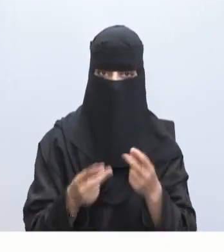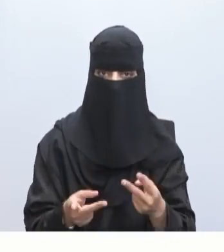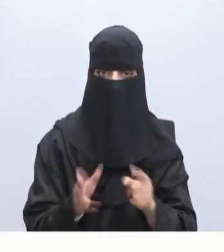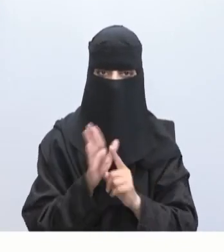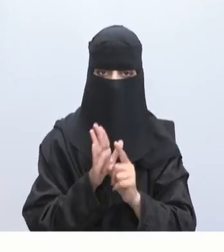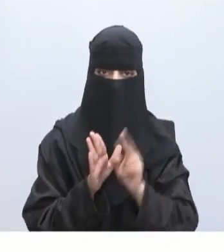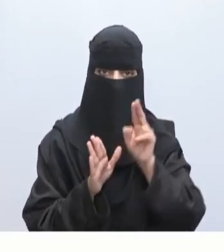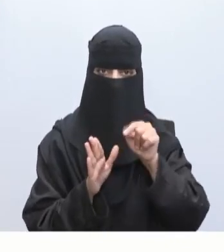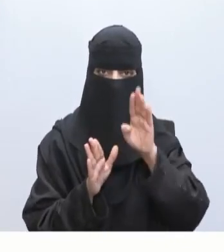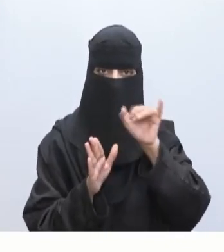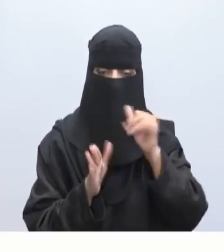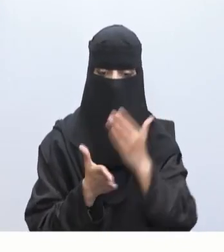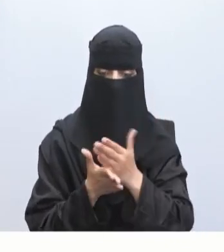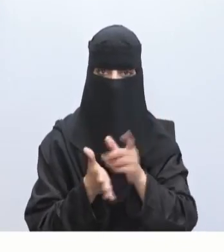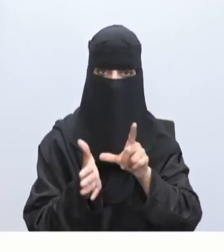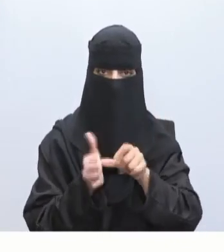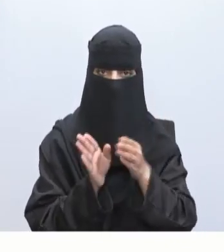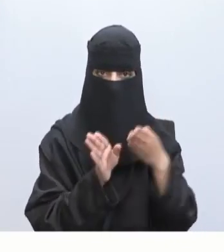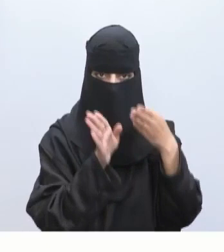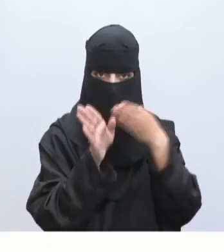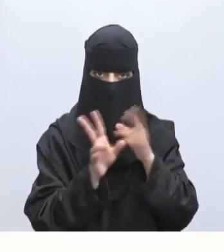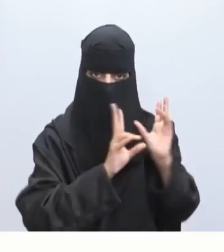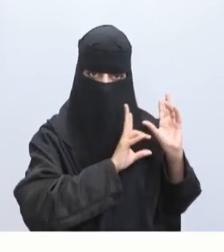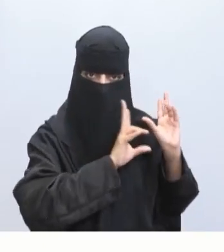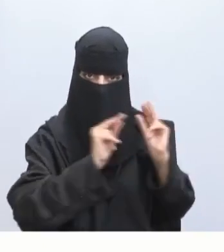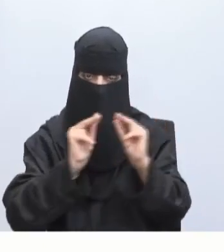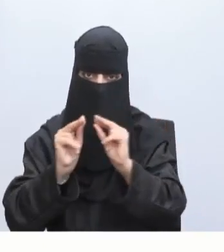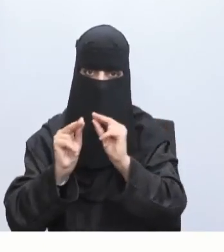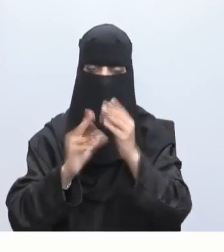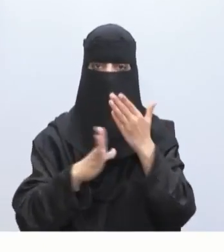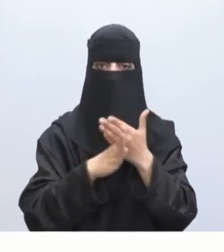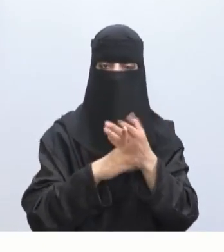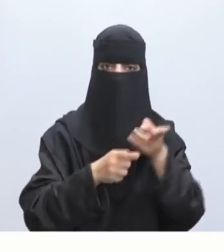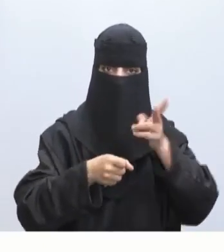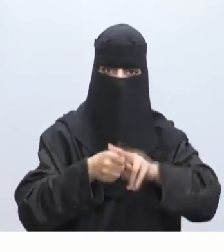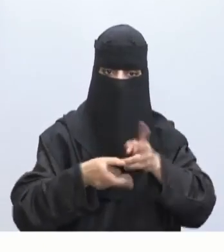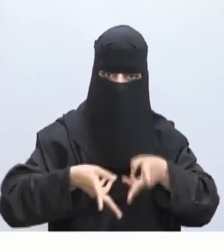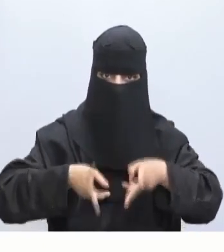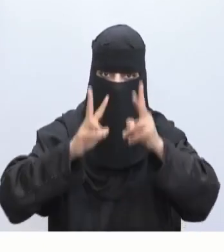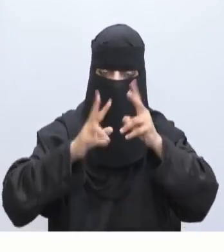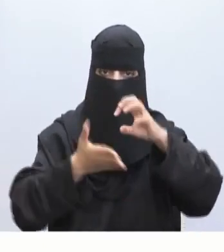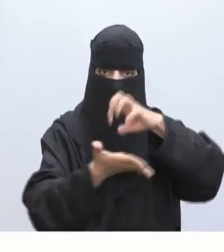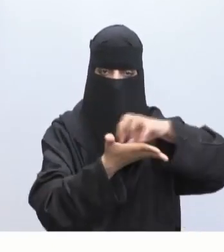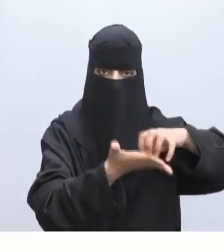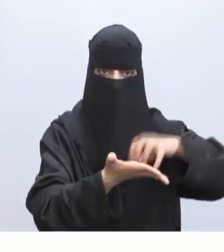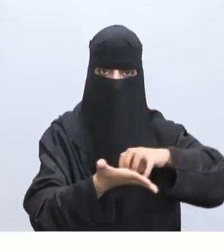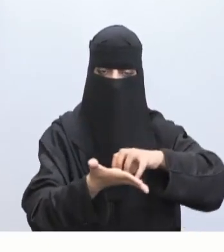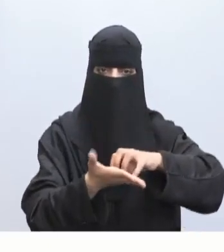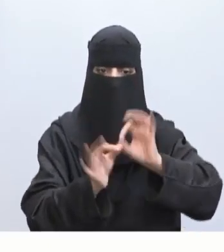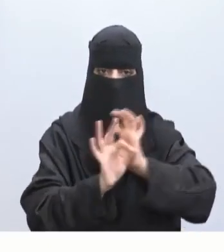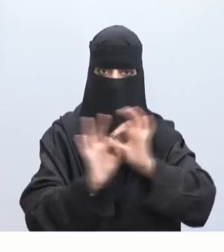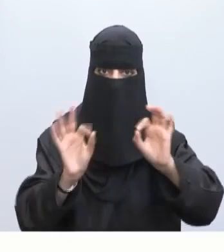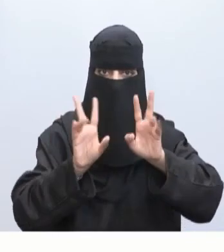تركي على خطى اسلافه باعاده نفوذ الدوله